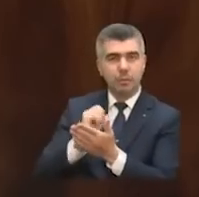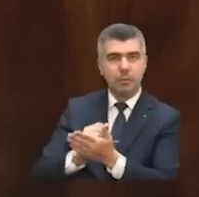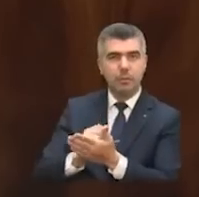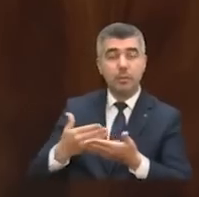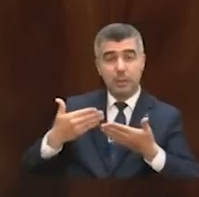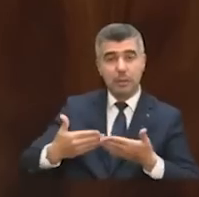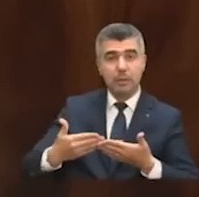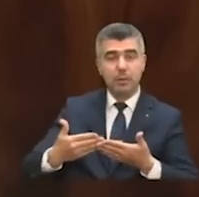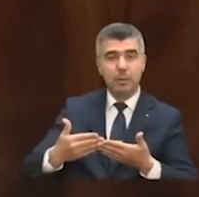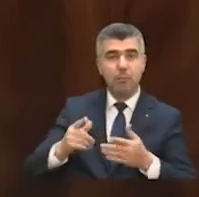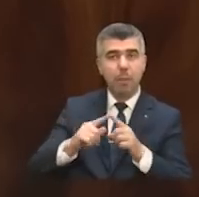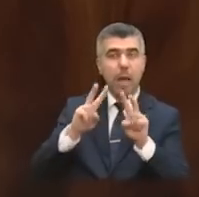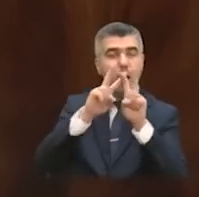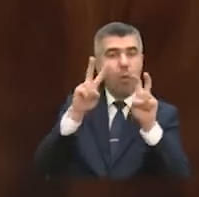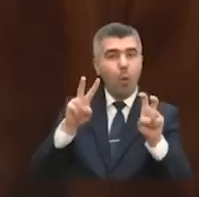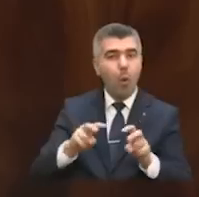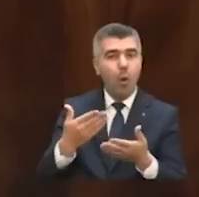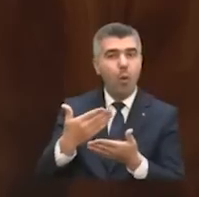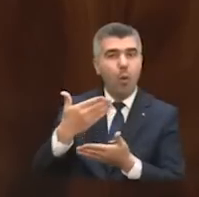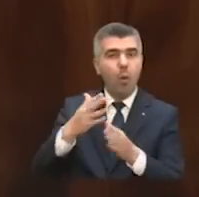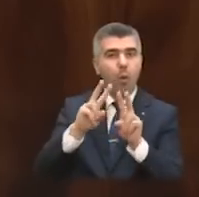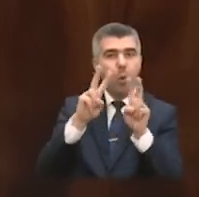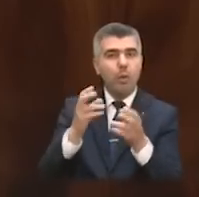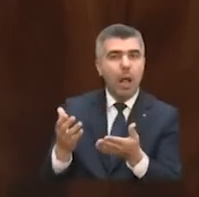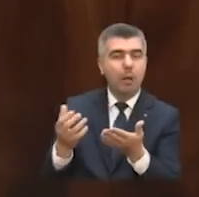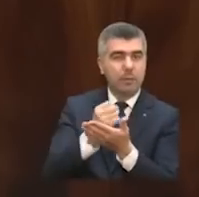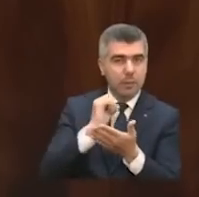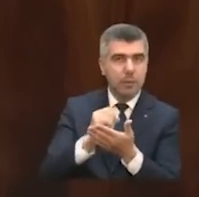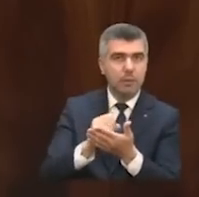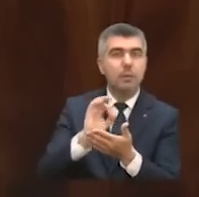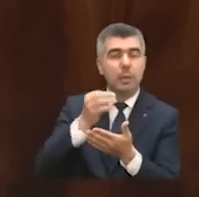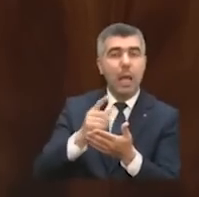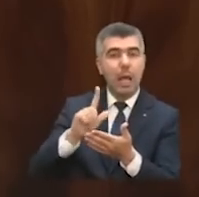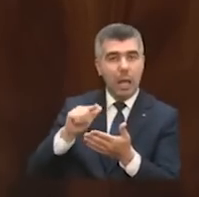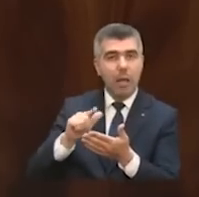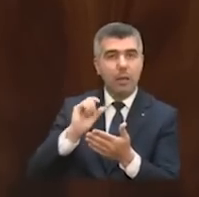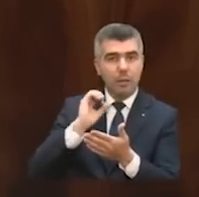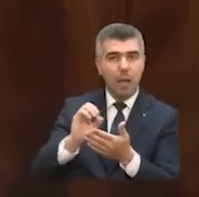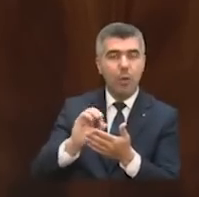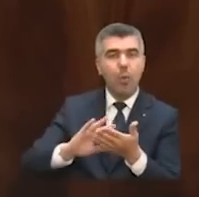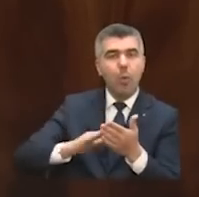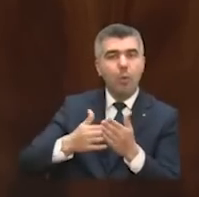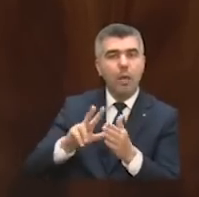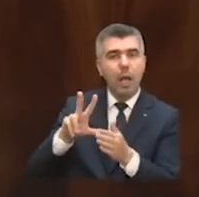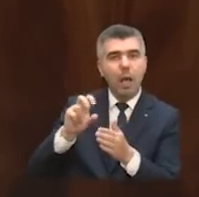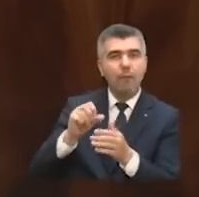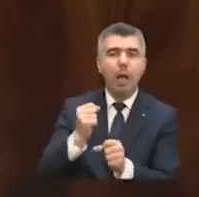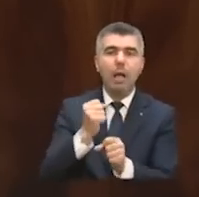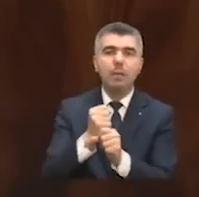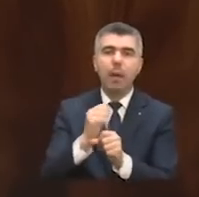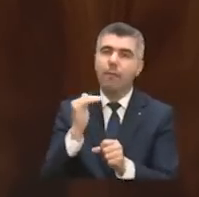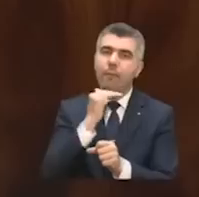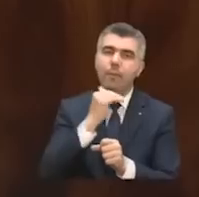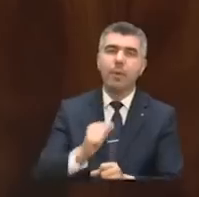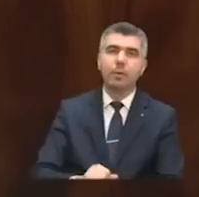واحد السيرتيفيكا اوراكل بلي كيعيط لك السيد كيقول لك انت عندك سيرتيفيكا وعنده في لاباز دو دوني وكيعرفك، كتشتغل دغيا.